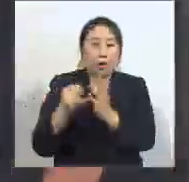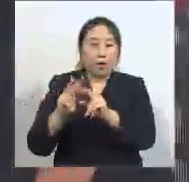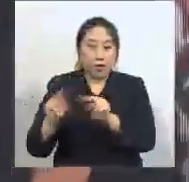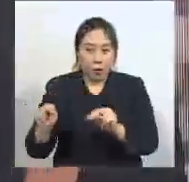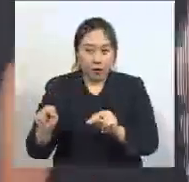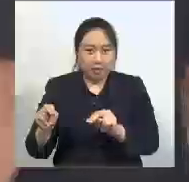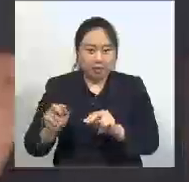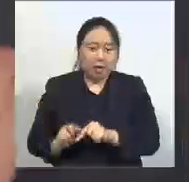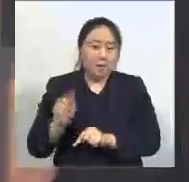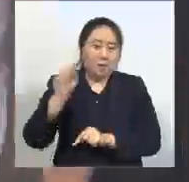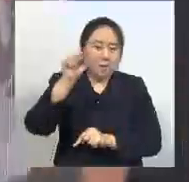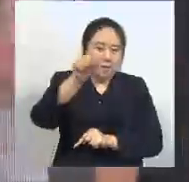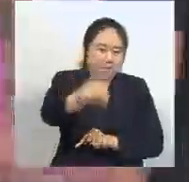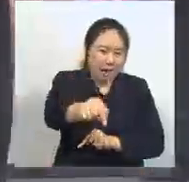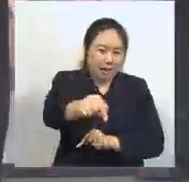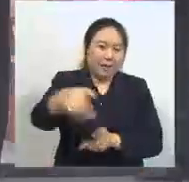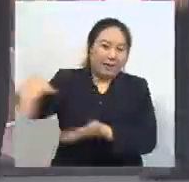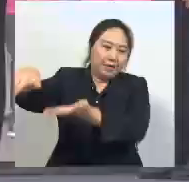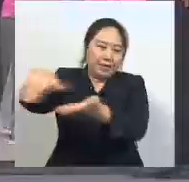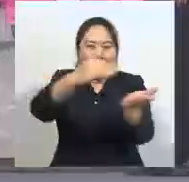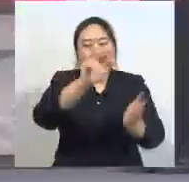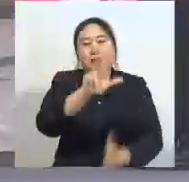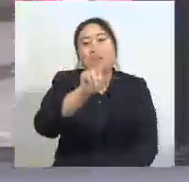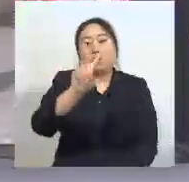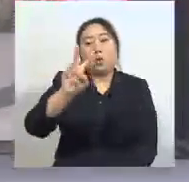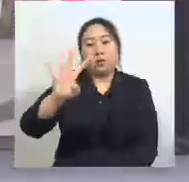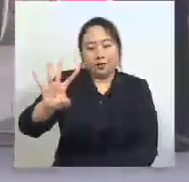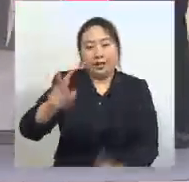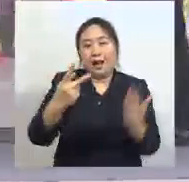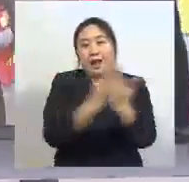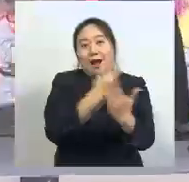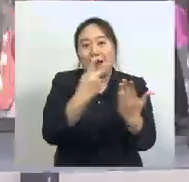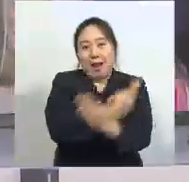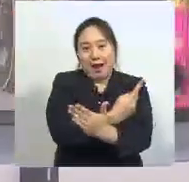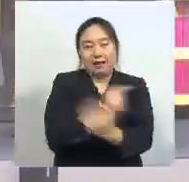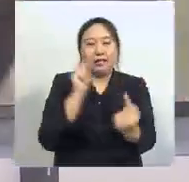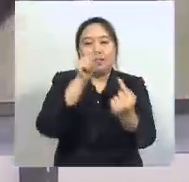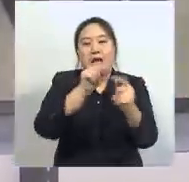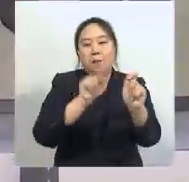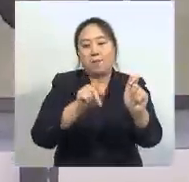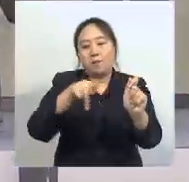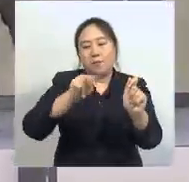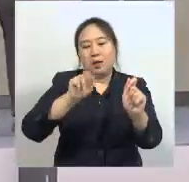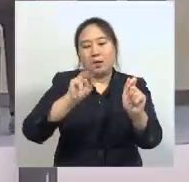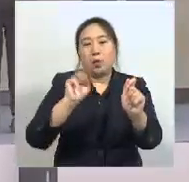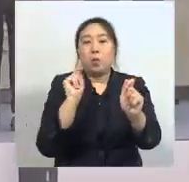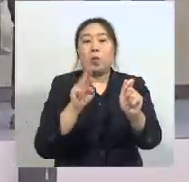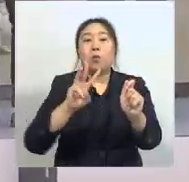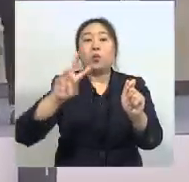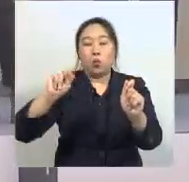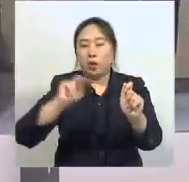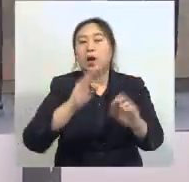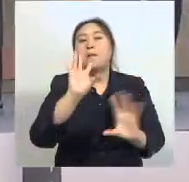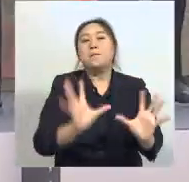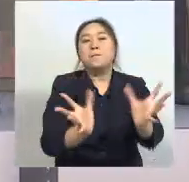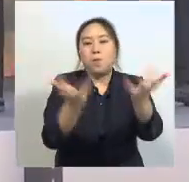บุรีและไปบรรจบกับทางหลวงหมายเลข324ถนนกาญจนบุรีถึงอำเภอพนมทวนซึ่งเป็นจุดสิ้นสุดโครงการ